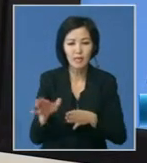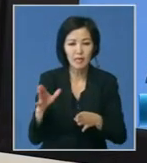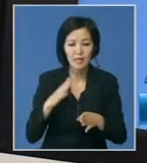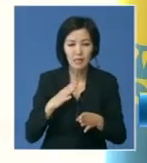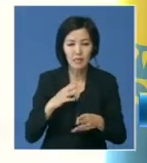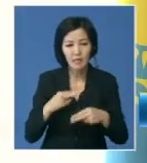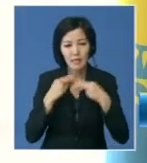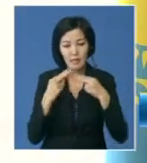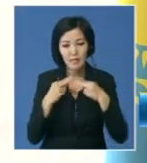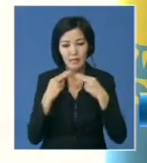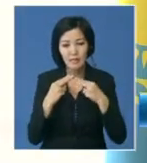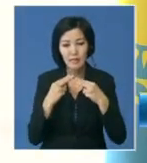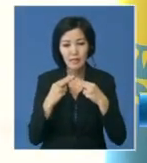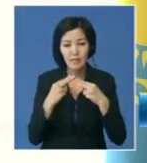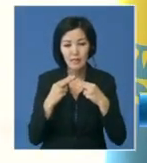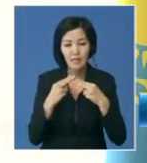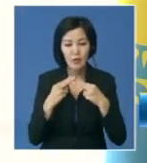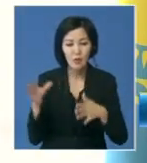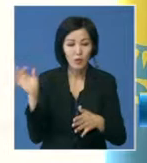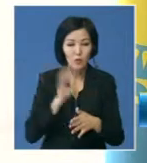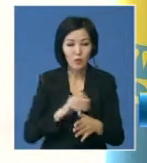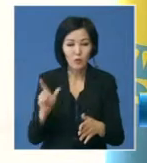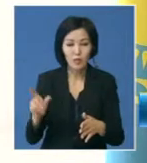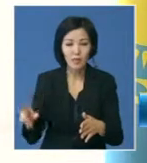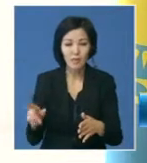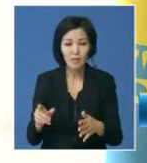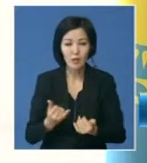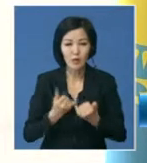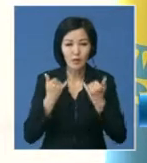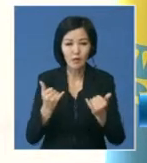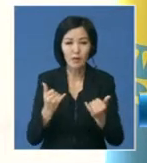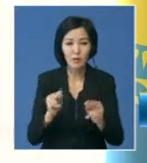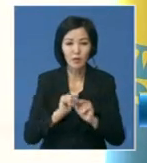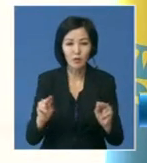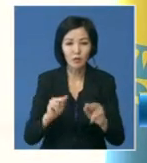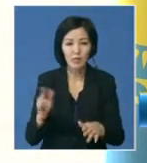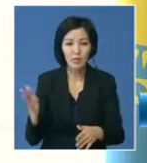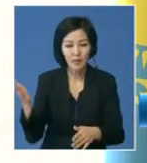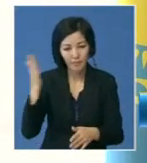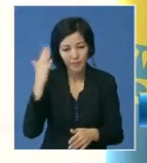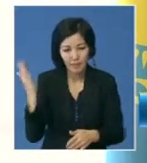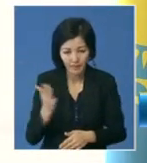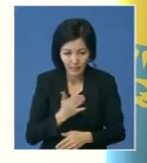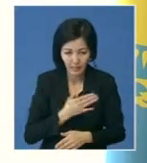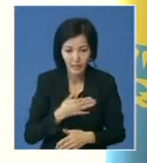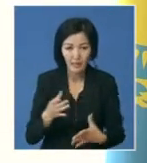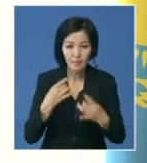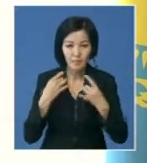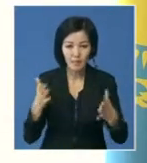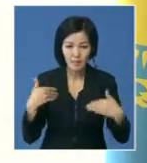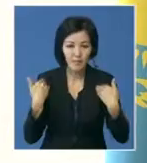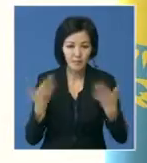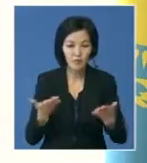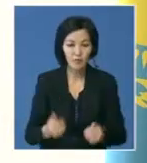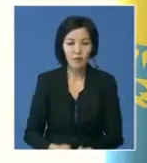бөліп отырған азаматтардың бәріне алғысымызды білдіріп, үлкен ұстаздарымызға бас ие келе, сол кісілердің мерекесі құтты болсын